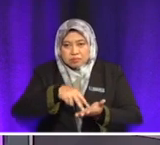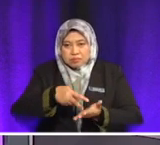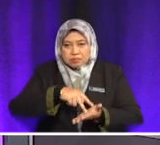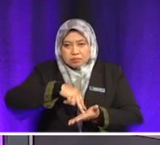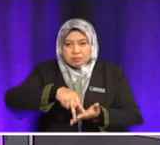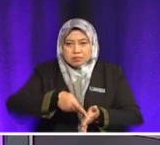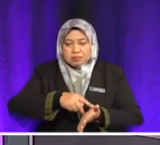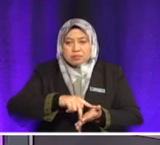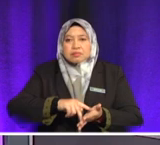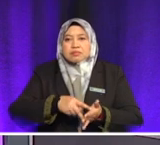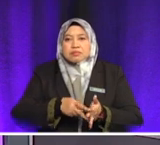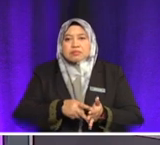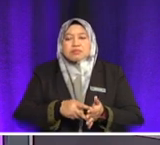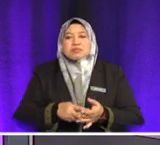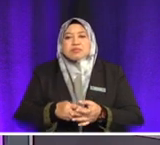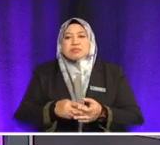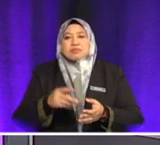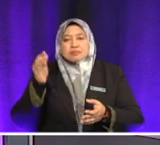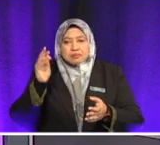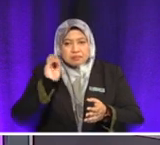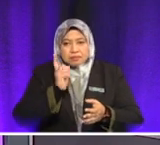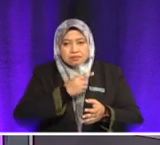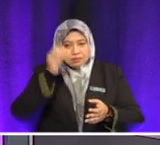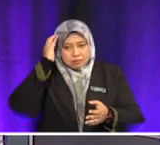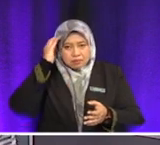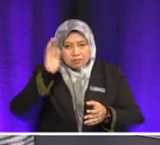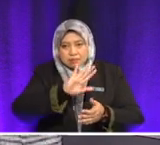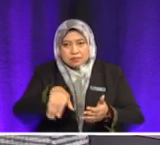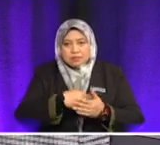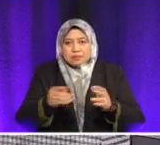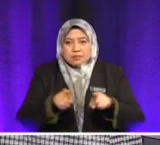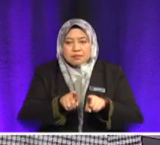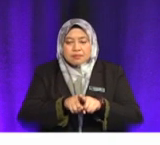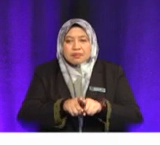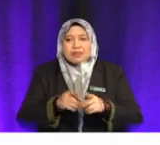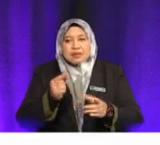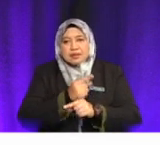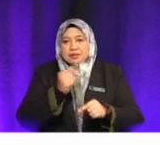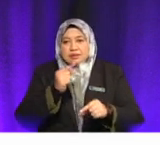pembagi dua sama sudut kita tahu bahwa semua sama kita boleh garis saja